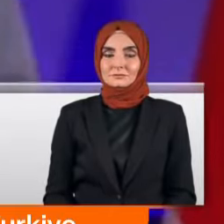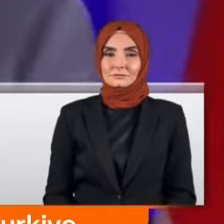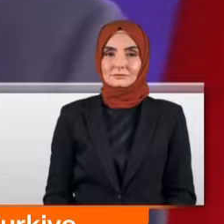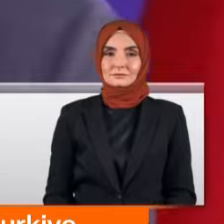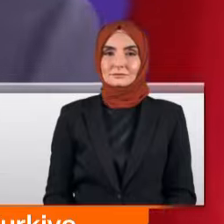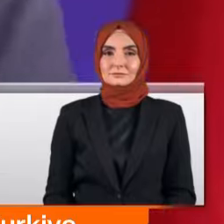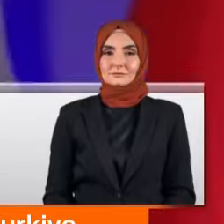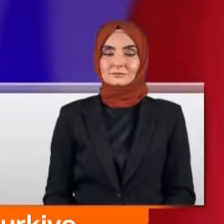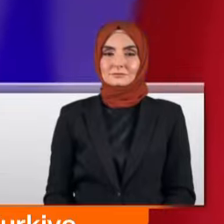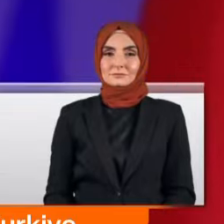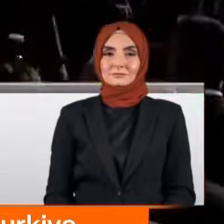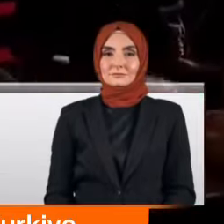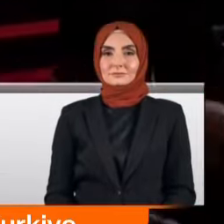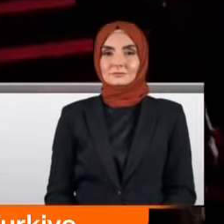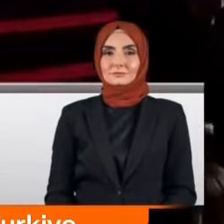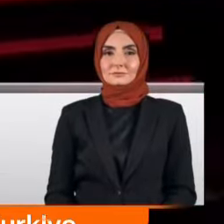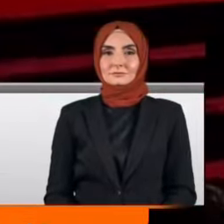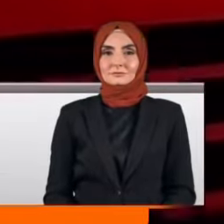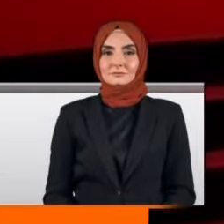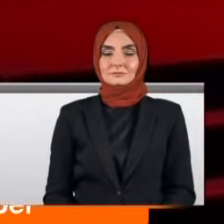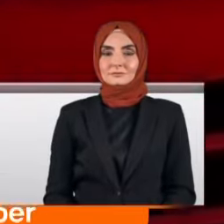Varsa öyle birileri avuçlarını yalarlar.